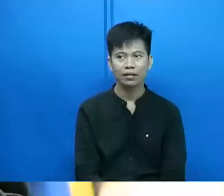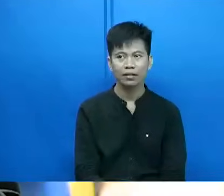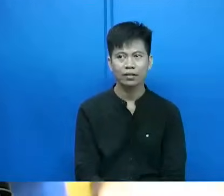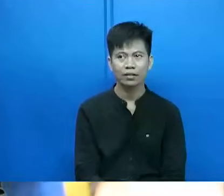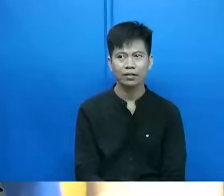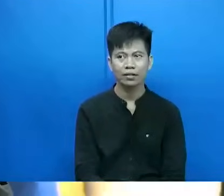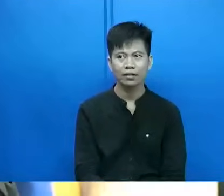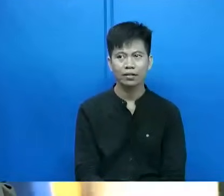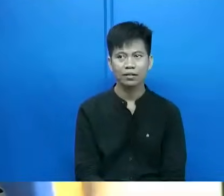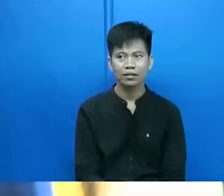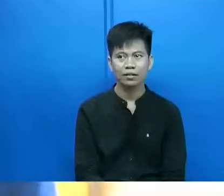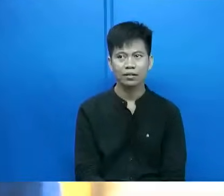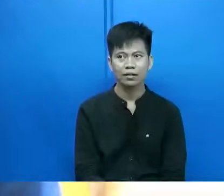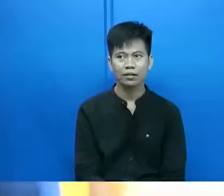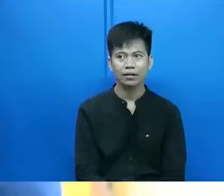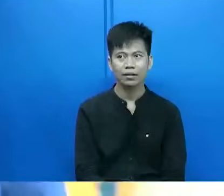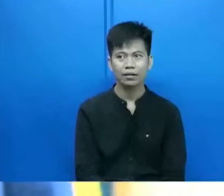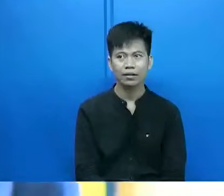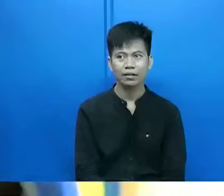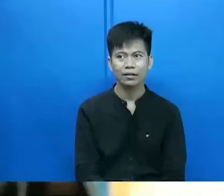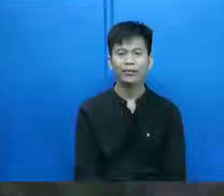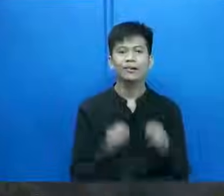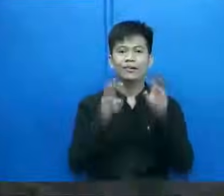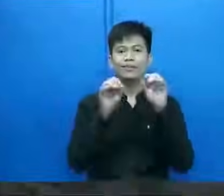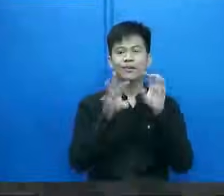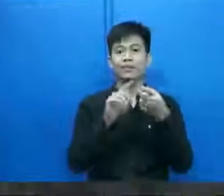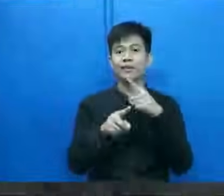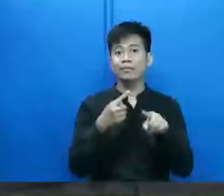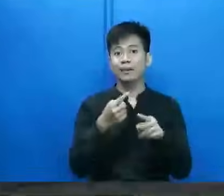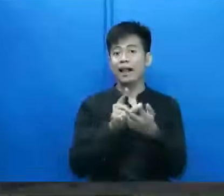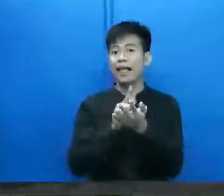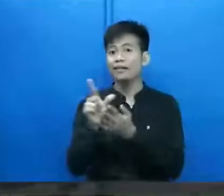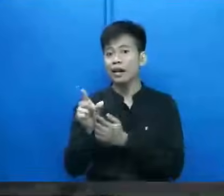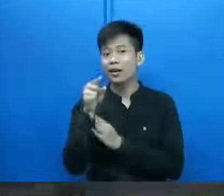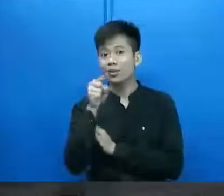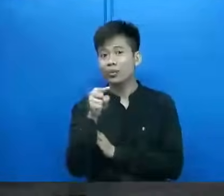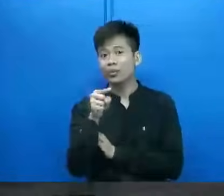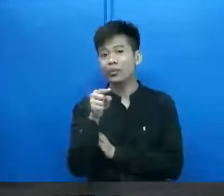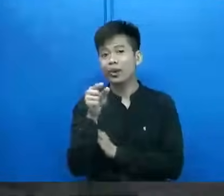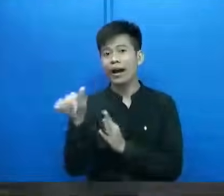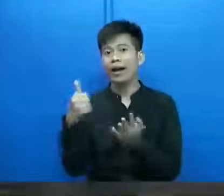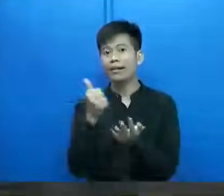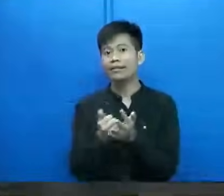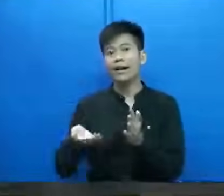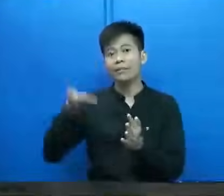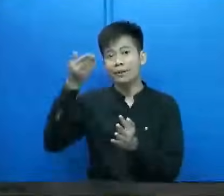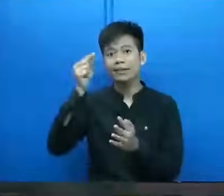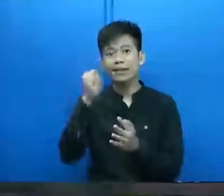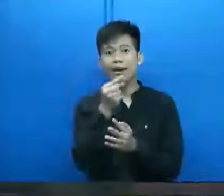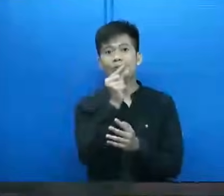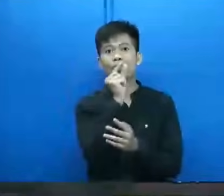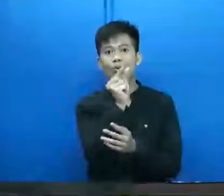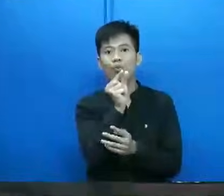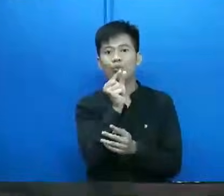Hadaiq wa annaba. Masya Allah. Teman-teman, yang lancar itu oleh hadis Nabi disebutkan setiap hurufnya